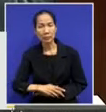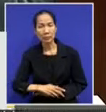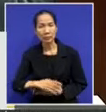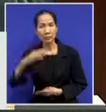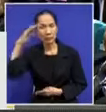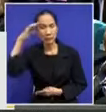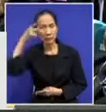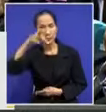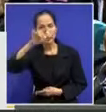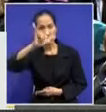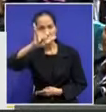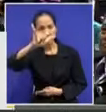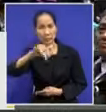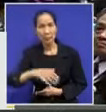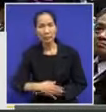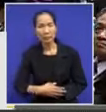พลเอกประยุทธ์จันทร์โอชาครับ